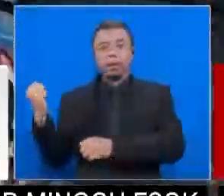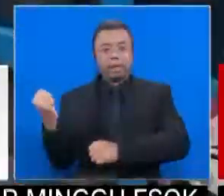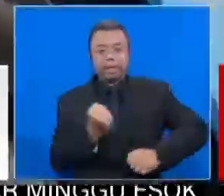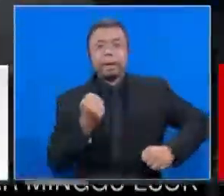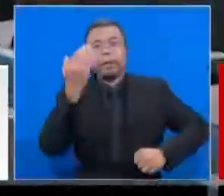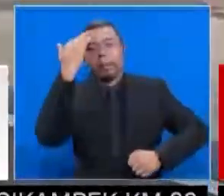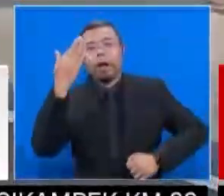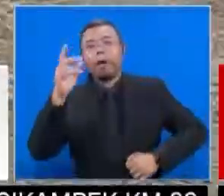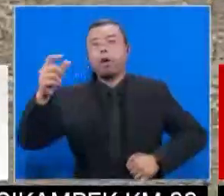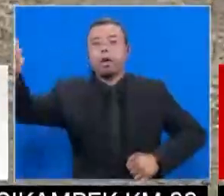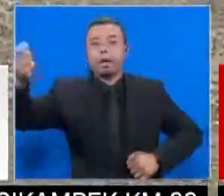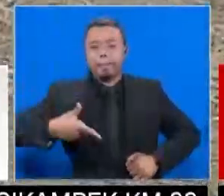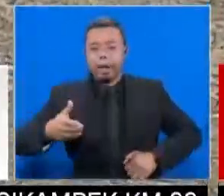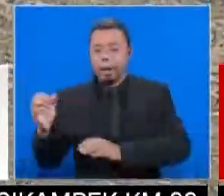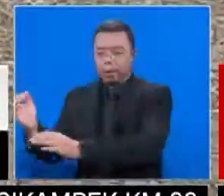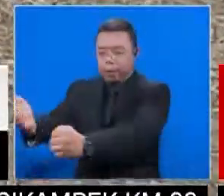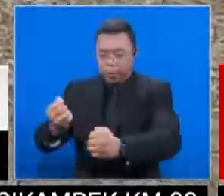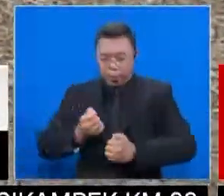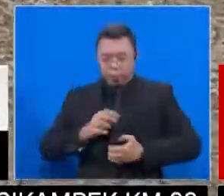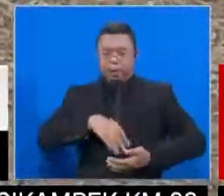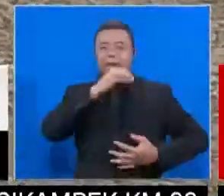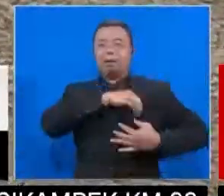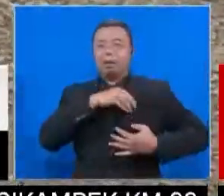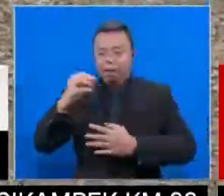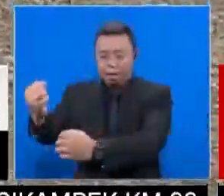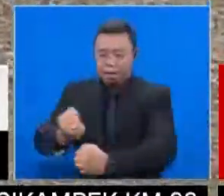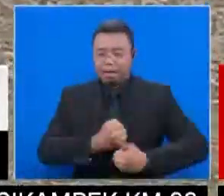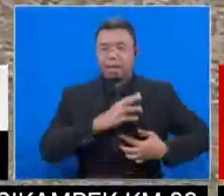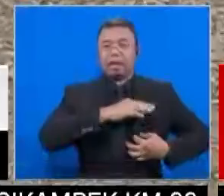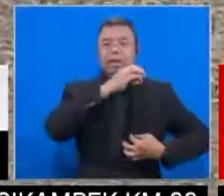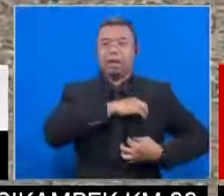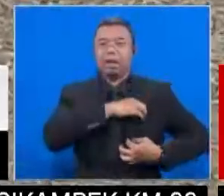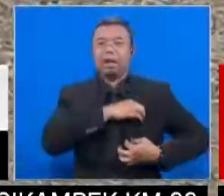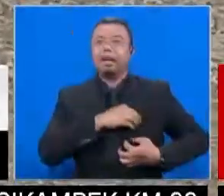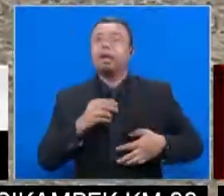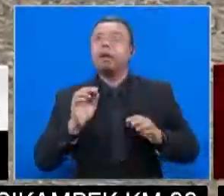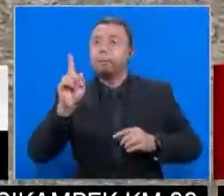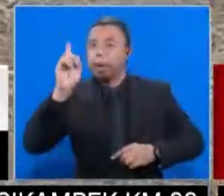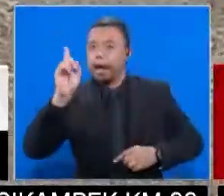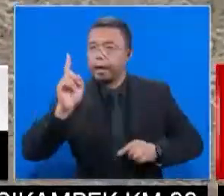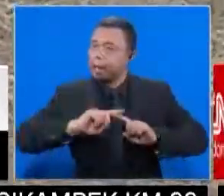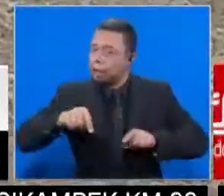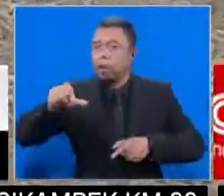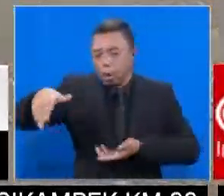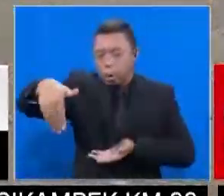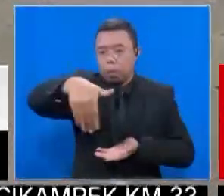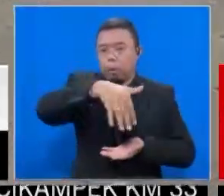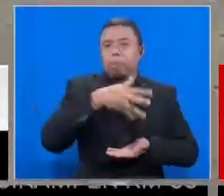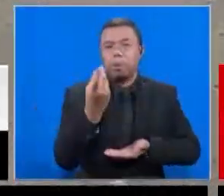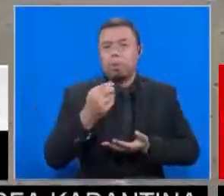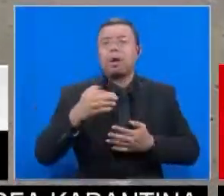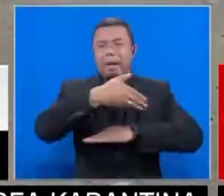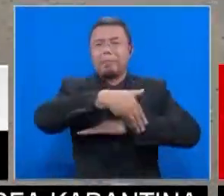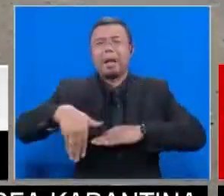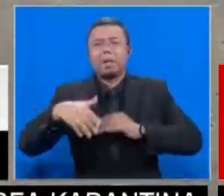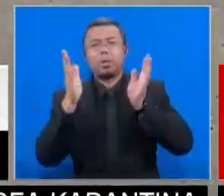untuk mendapatkan uang receh yang dilemparkan para pengendara kendaraan bermotor. Meski berbahaya, pengumpul uang receh di perbatasan Subang